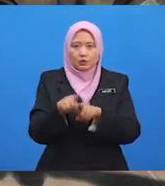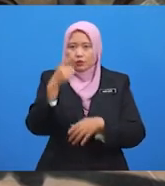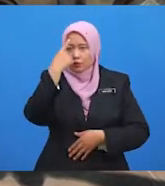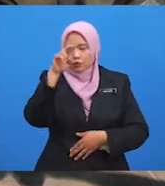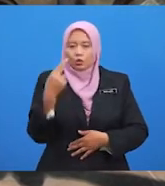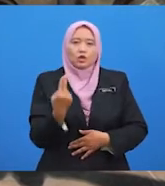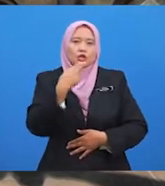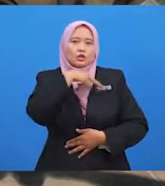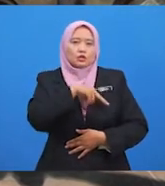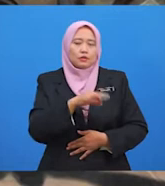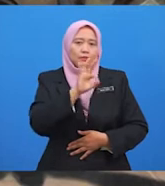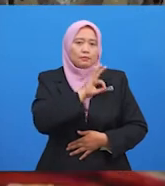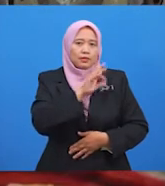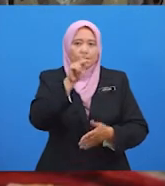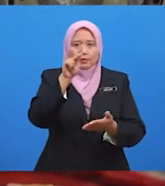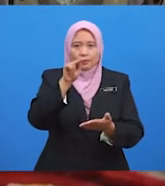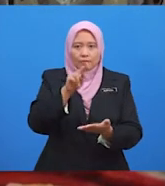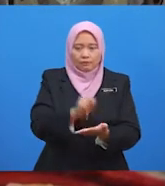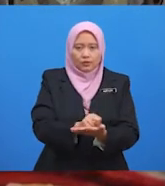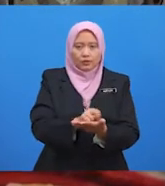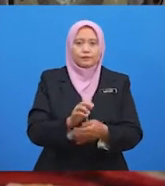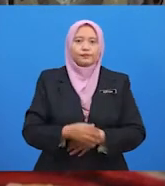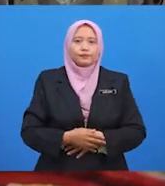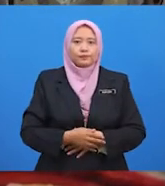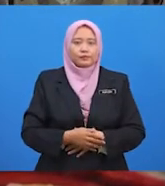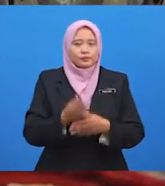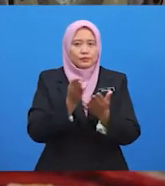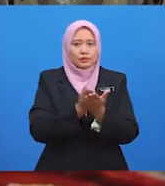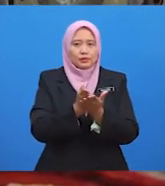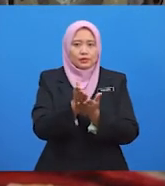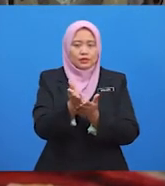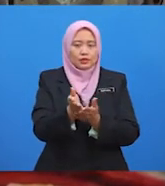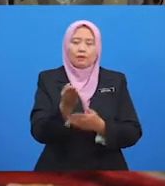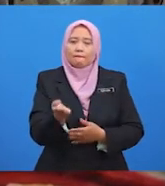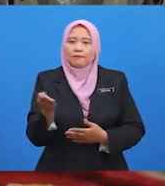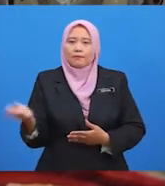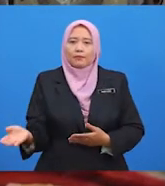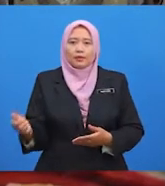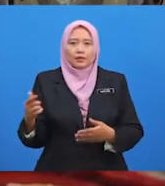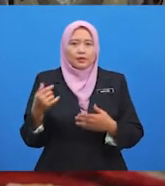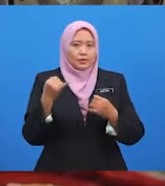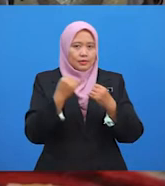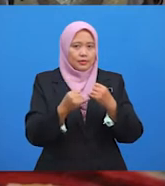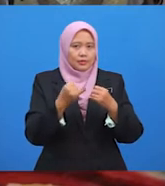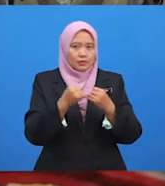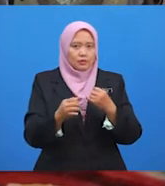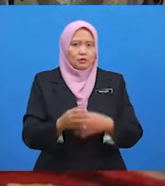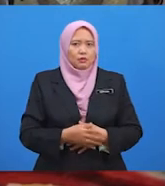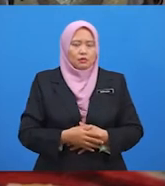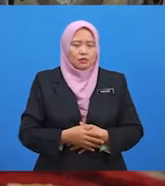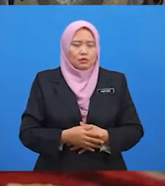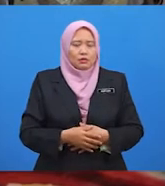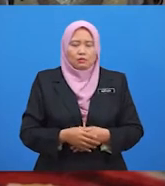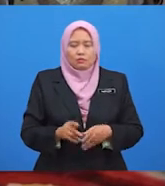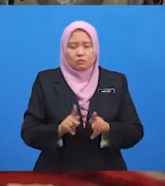menghasilkan button bash. Seterusnya, bahan yang terakhir adalah bahan yang paling